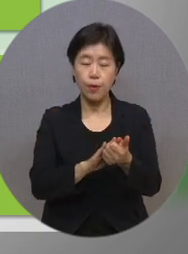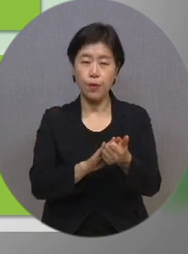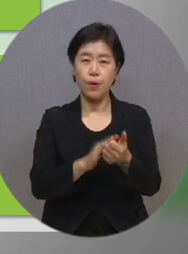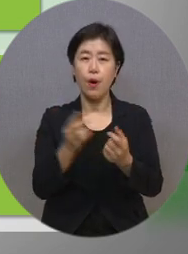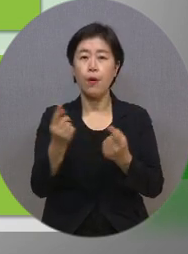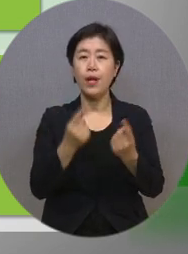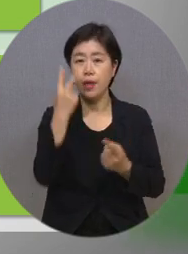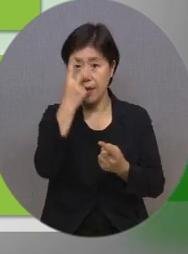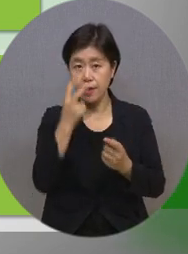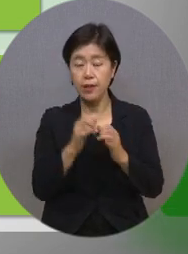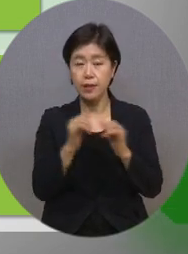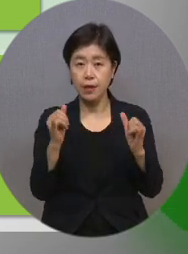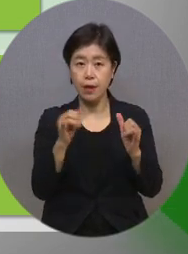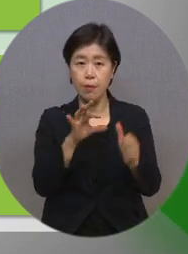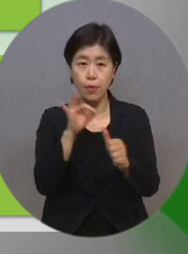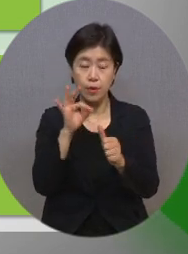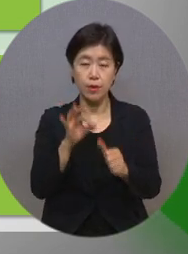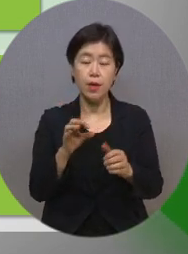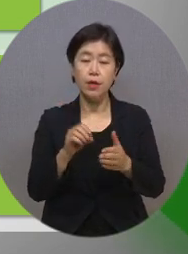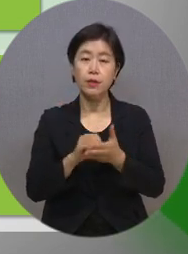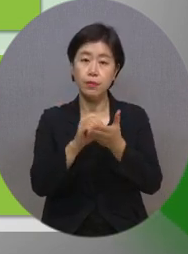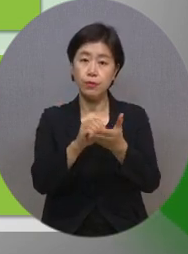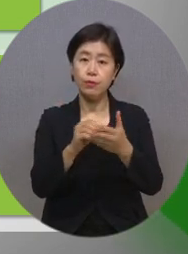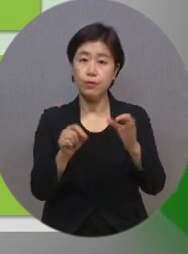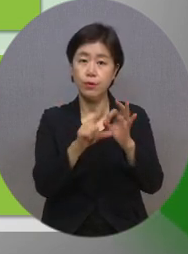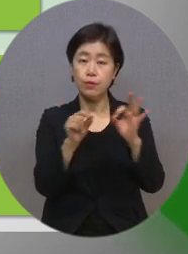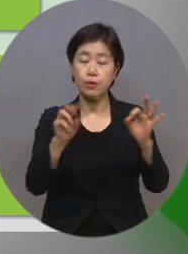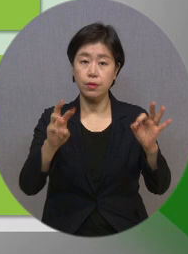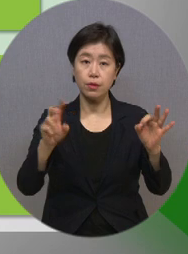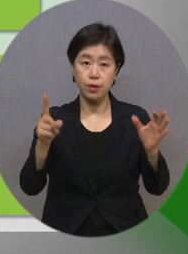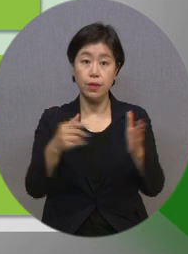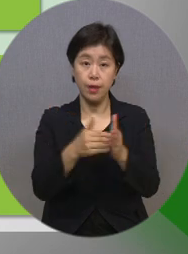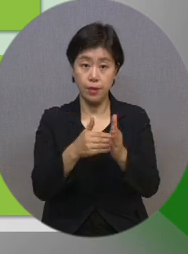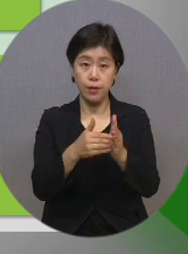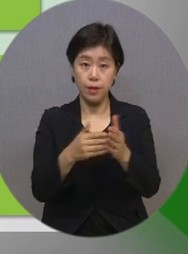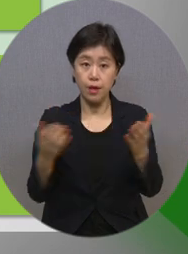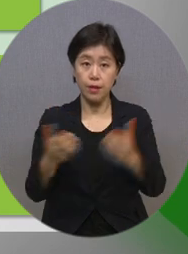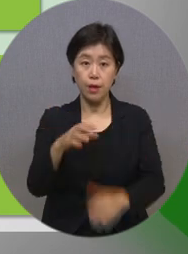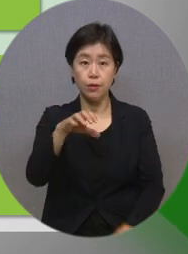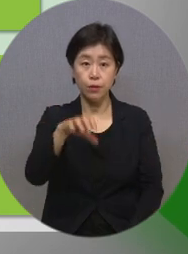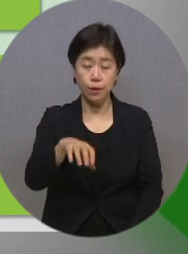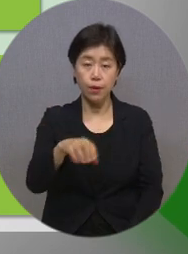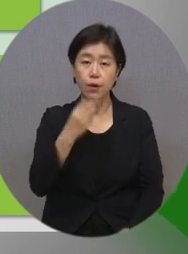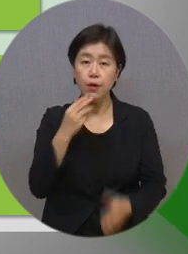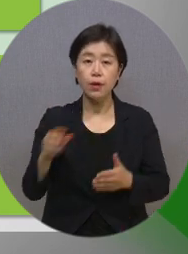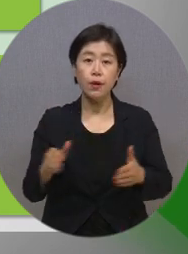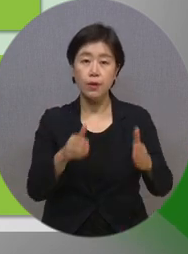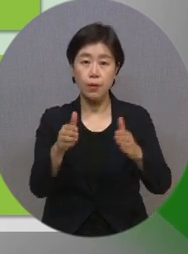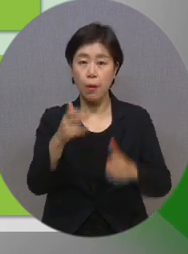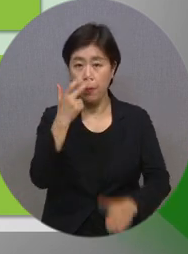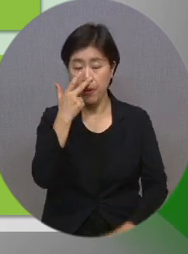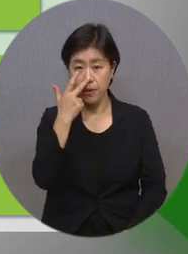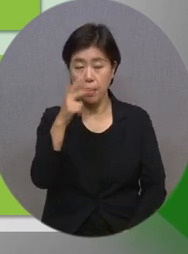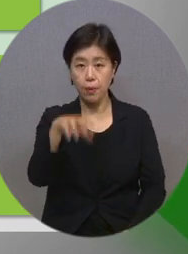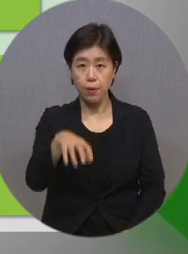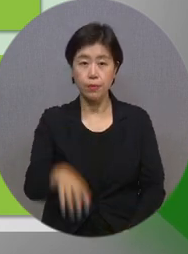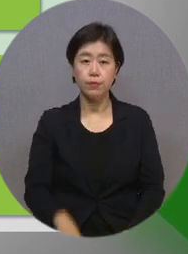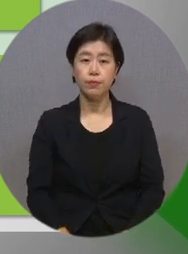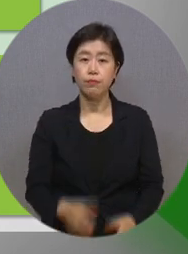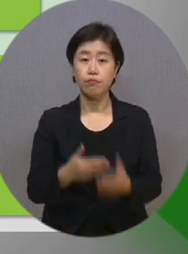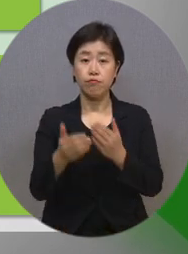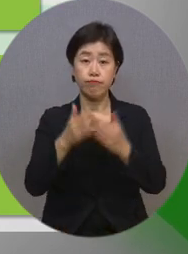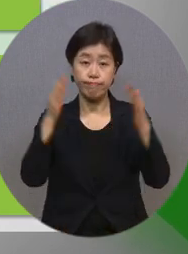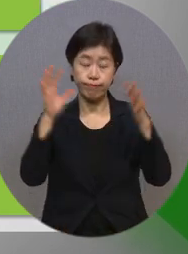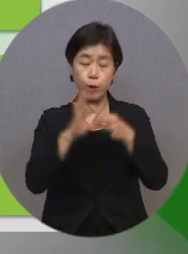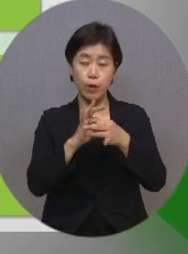모집합니다. 접수 마감일은 10월 31일까지며 근무지는 경기도 평택시입니다. 경력과